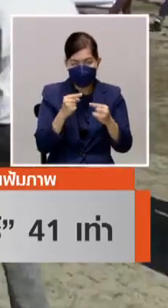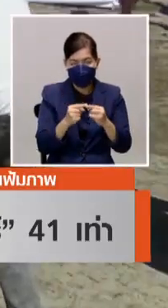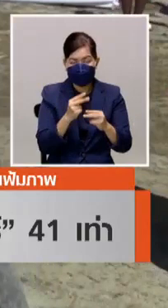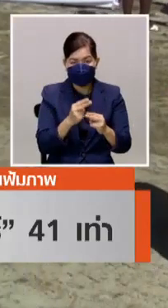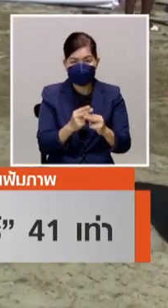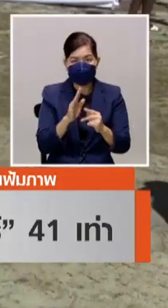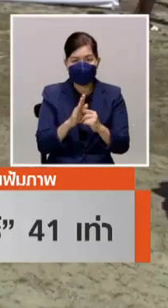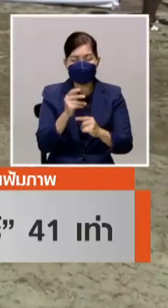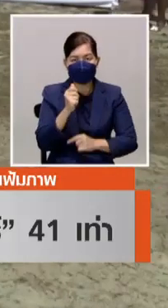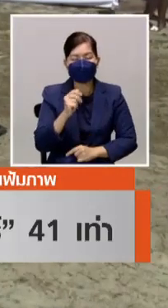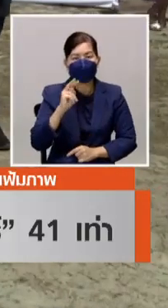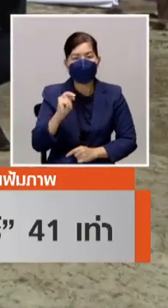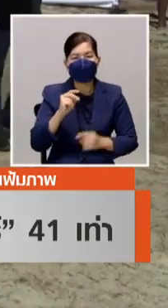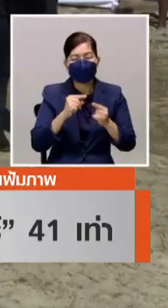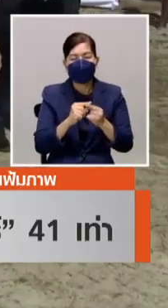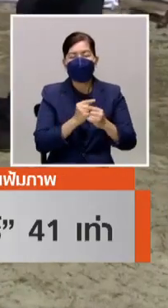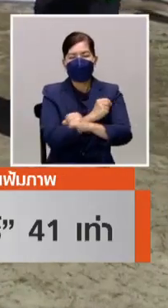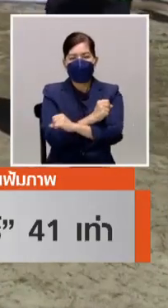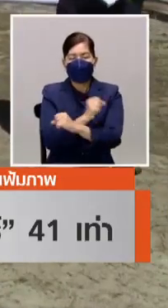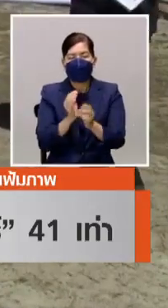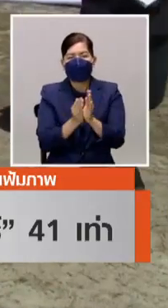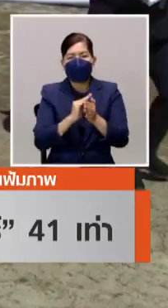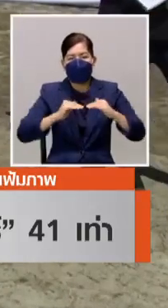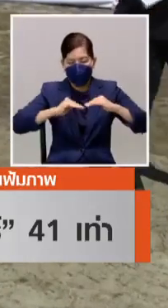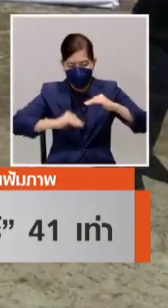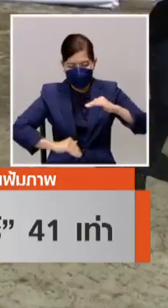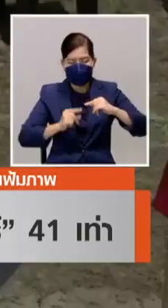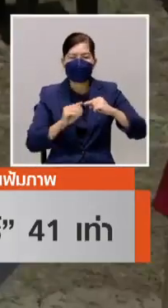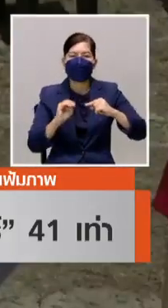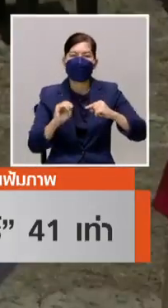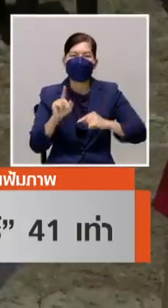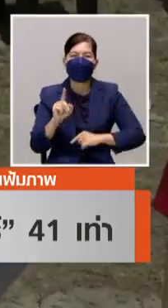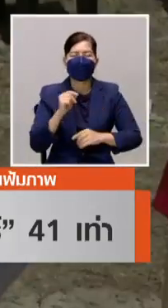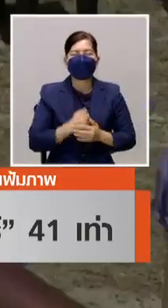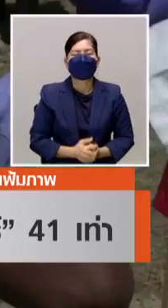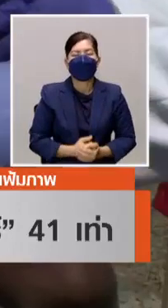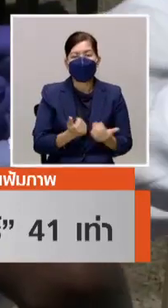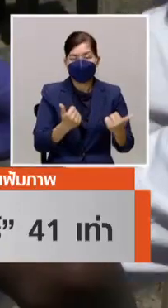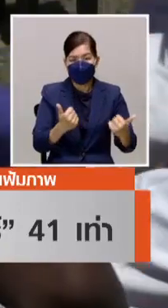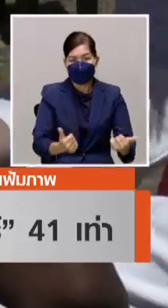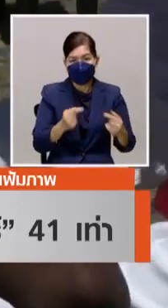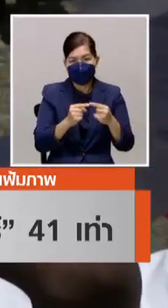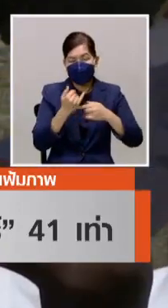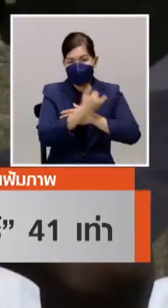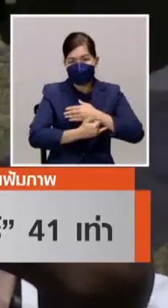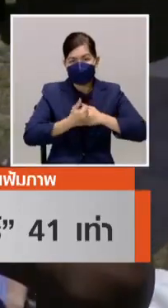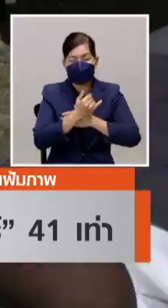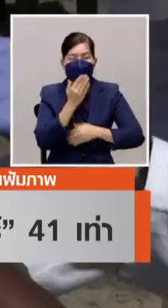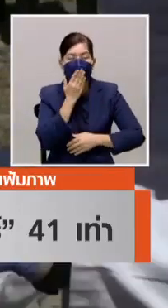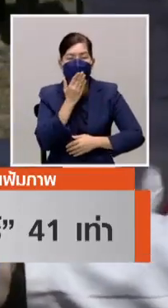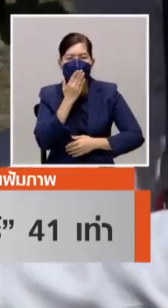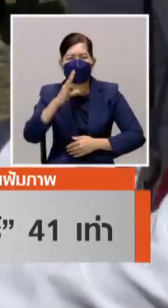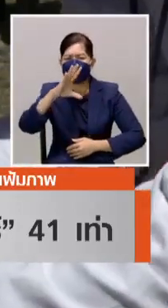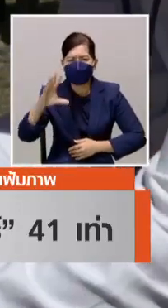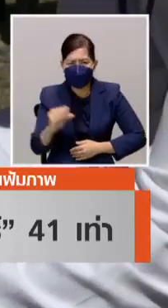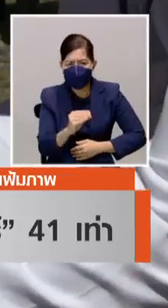ดลงถึง41เท่าโดยตอนนี้ประเทศแอฟริกาใต้ที่ทำการศึกษาในเรื่องนี้ถือว่าเป็นประเทศต้นตอ